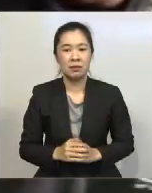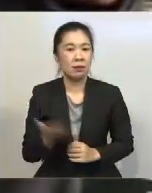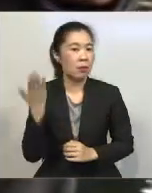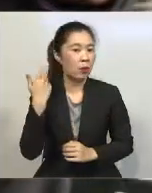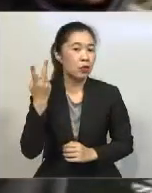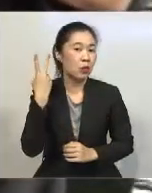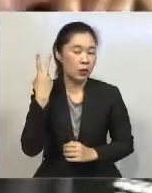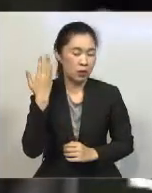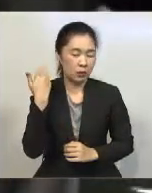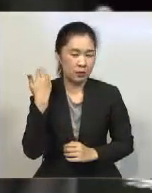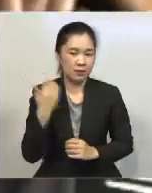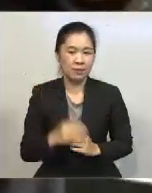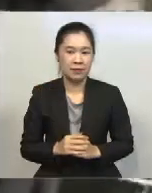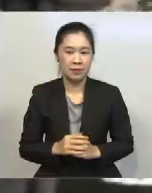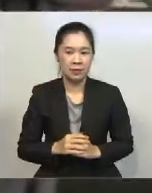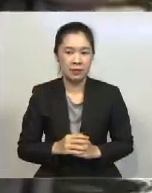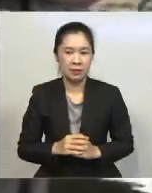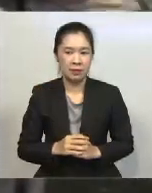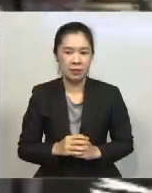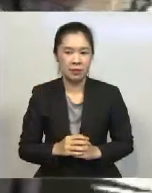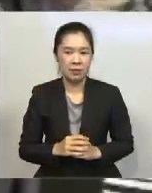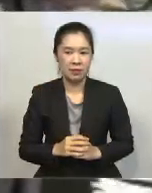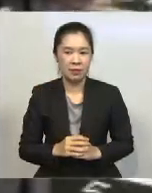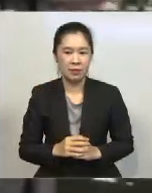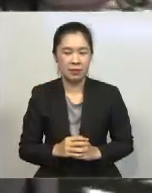อยู่ตรงขอบถนนดำ